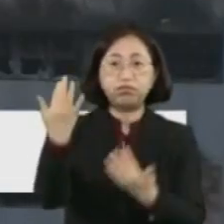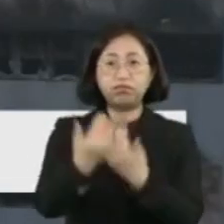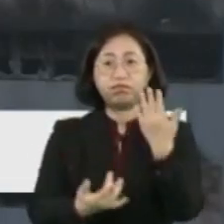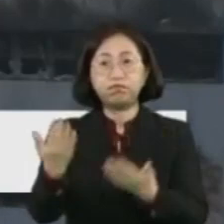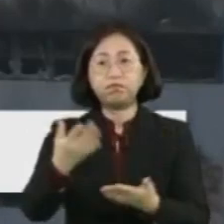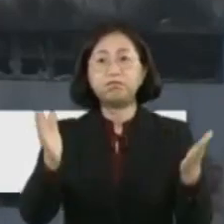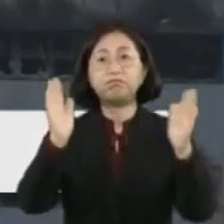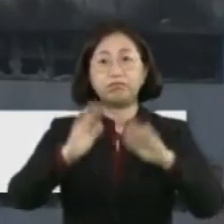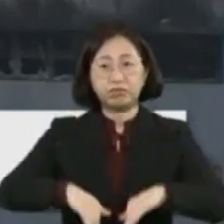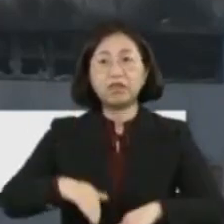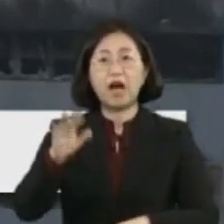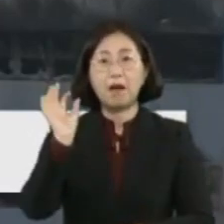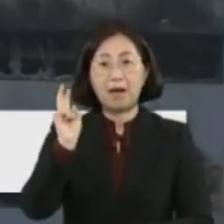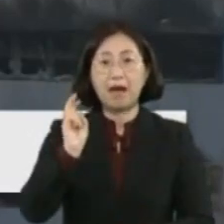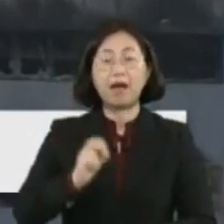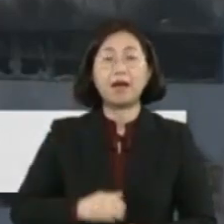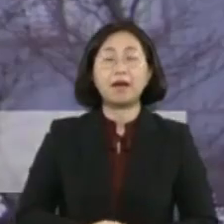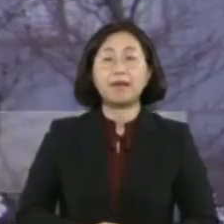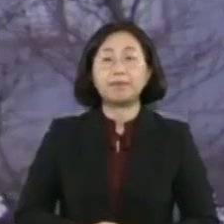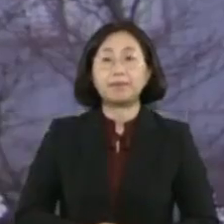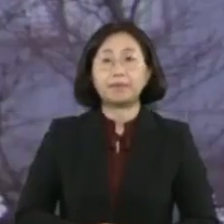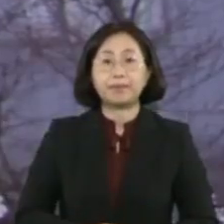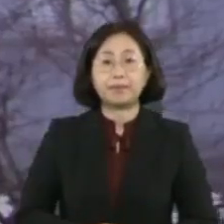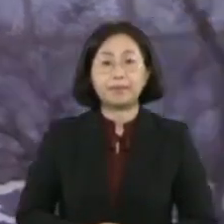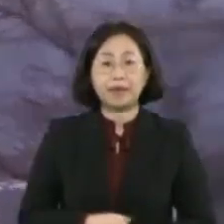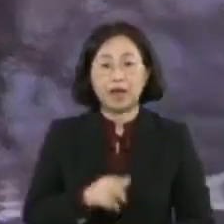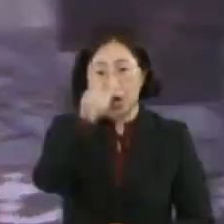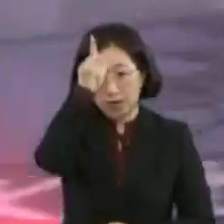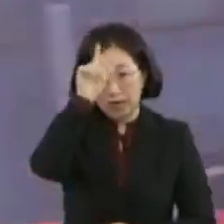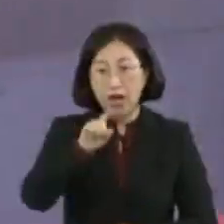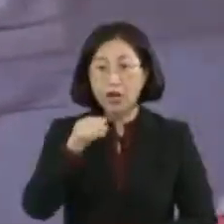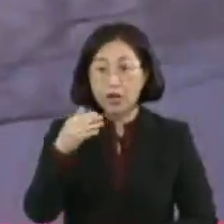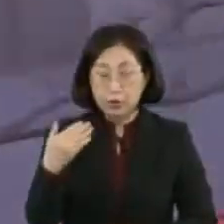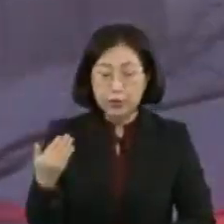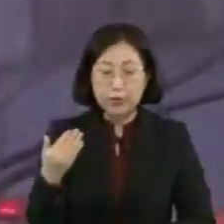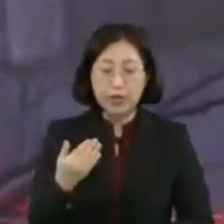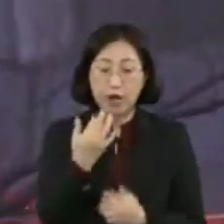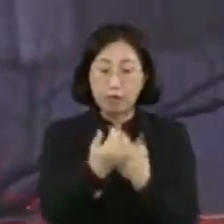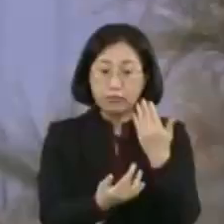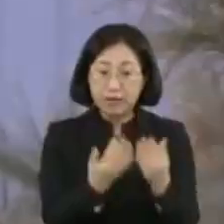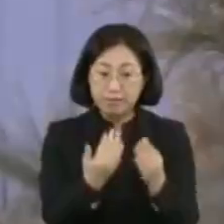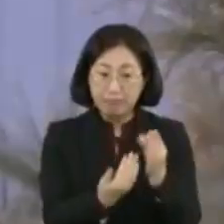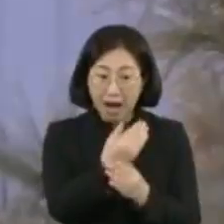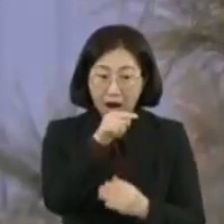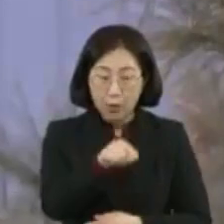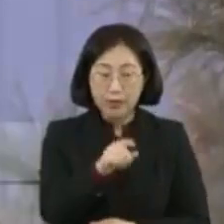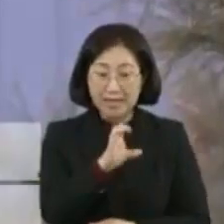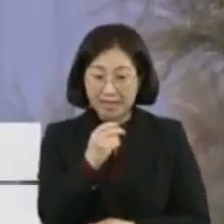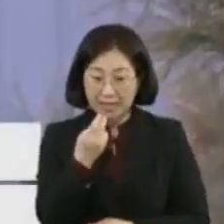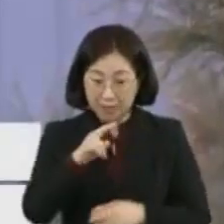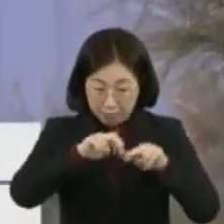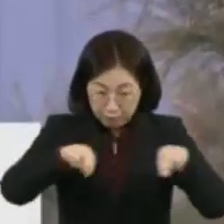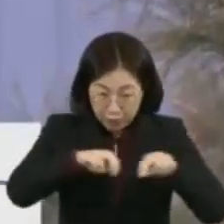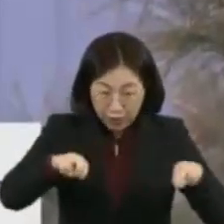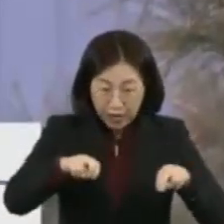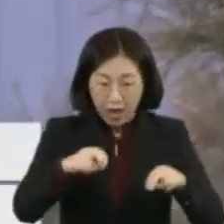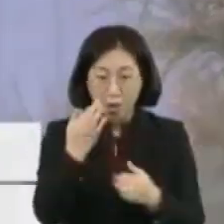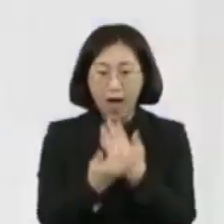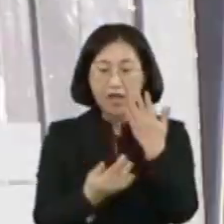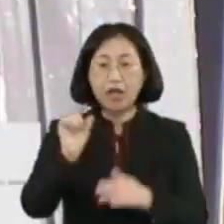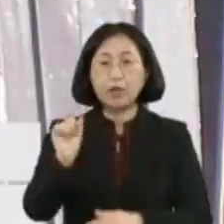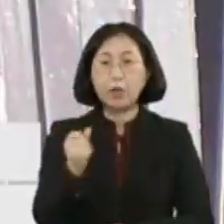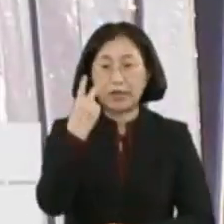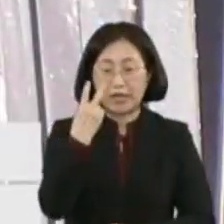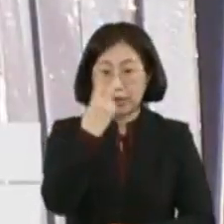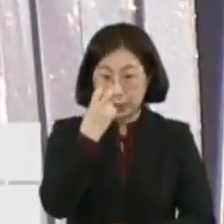다 소실될 위험성이 크죠. 경찰과 소방당국은 불이 시작된 장소의 CCTV를 분석해 정확한 화재